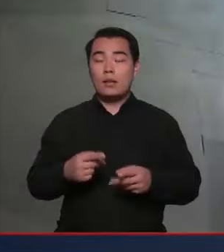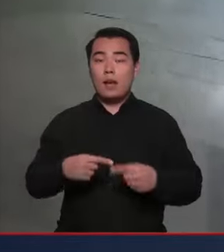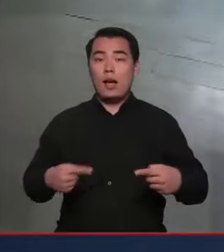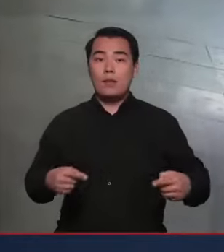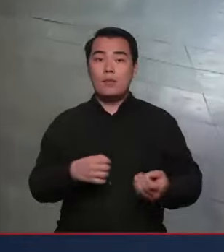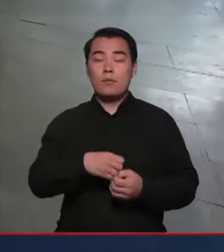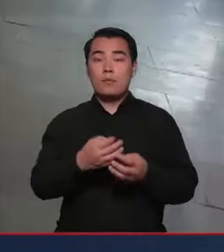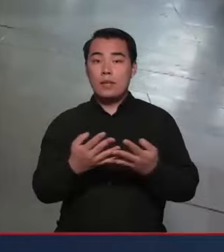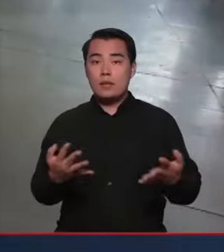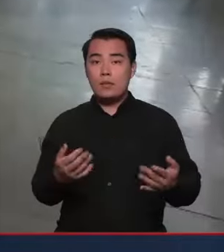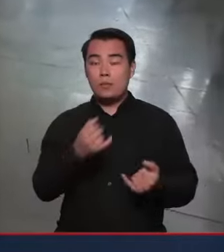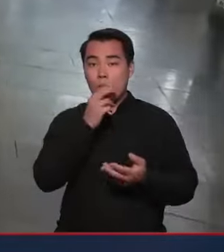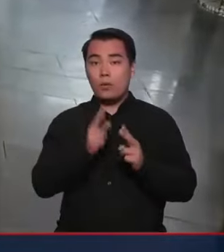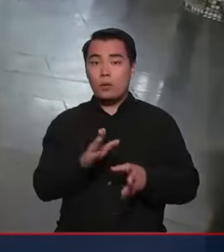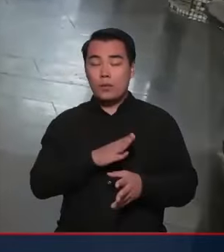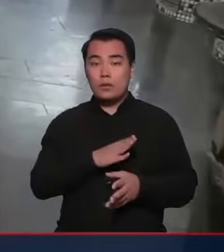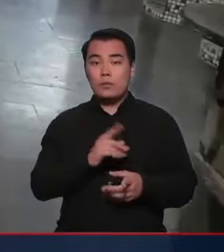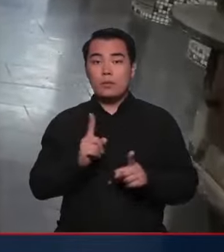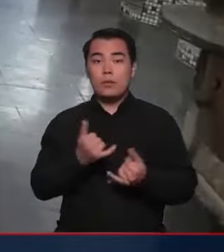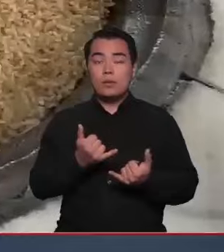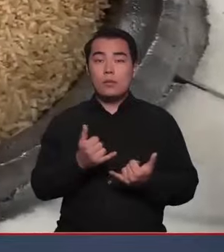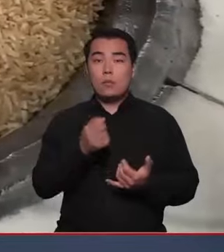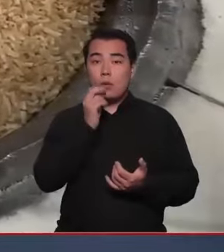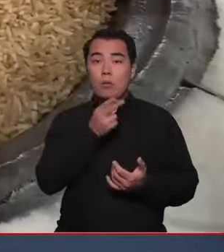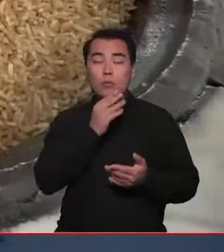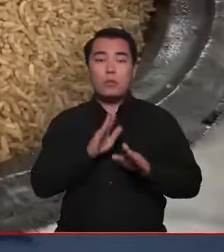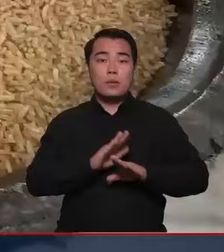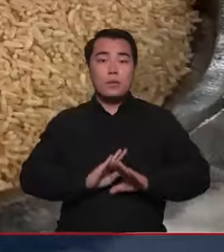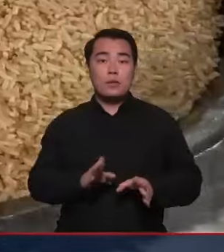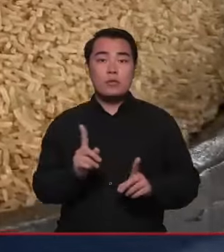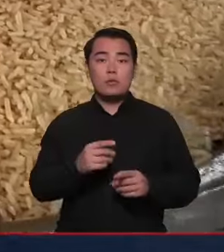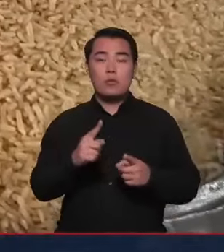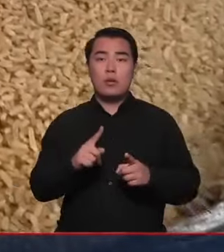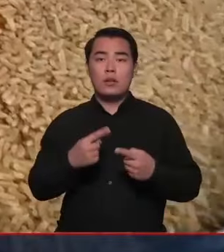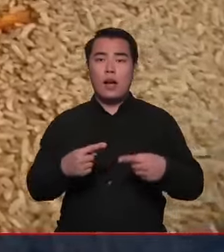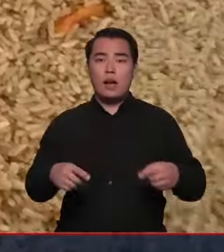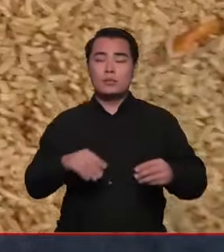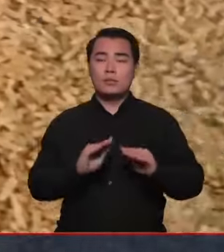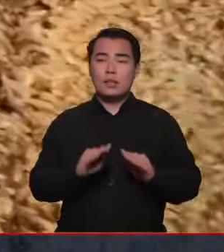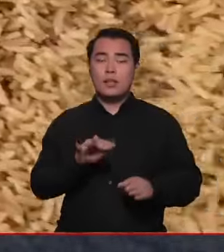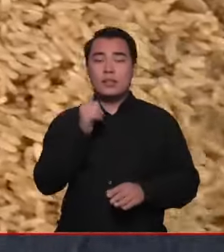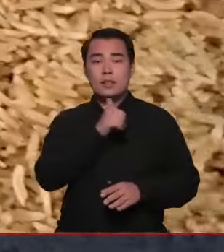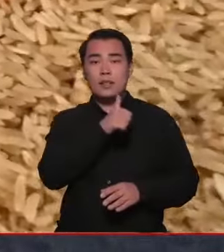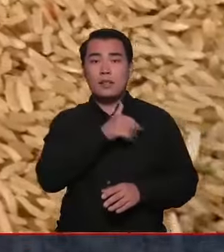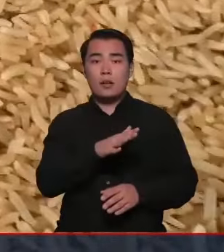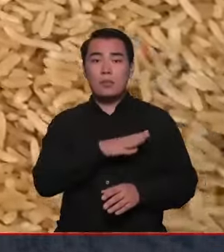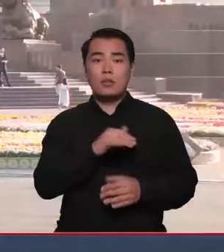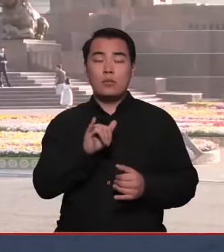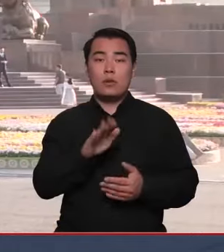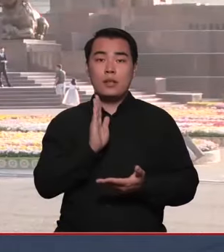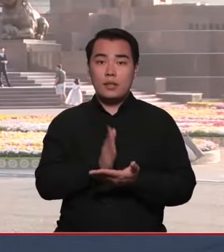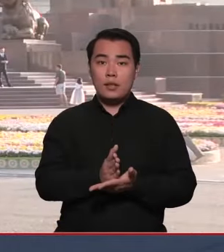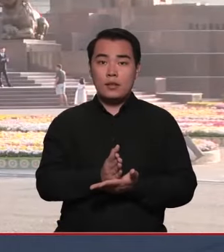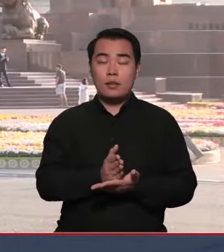разновидности национального блюда. Казалось бы, плов, ну и что тут такого? Но столько и рецептов, и секретов оказалось у него есть.